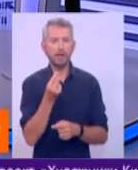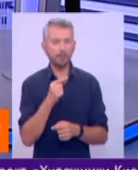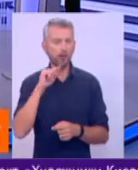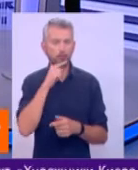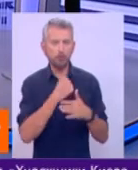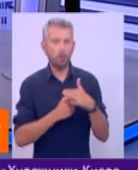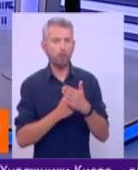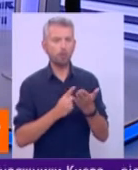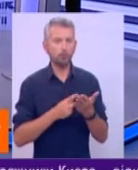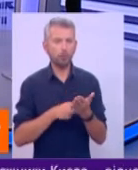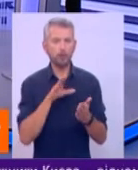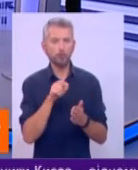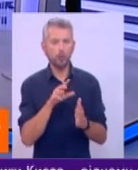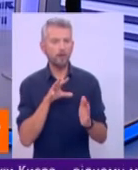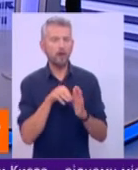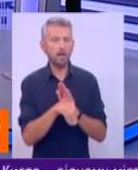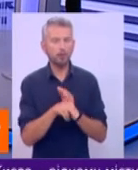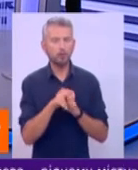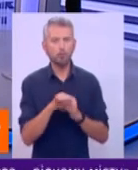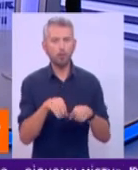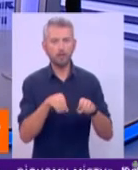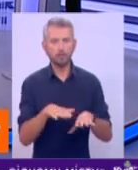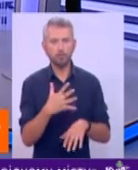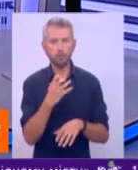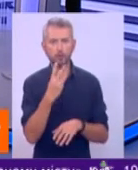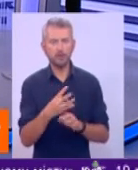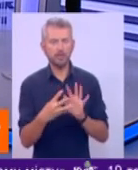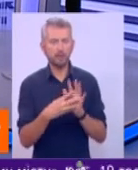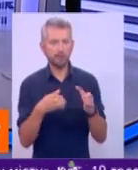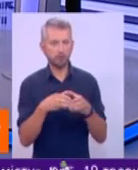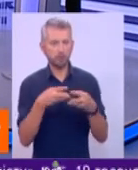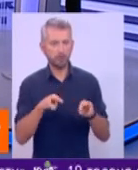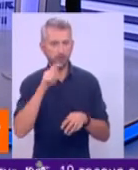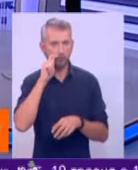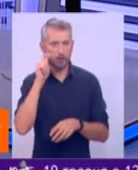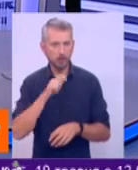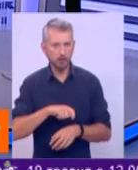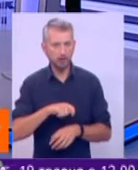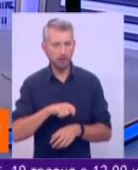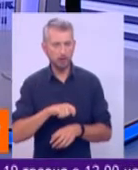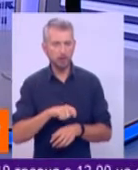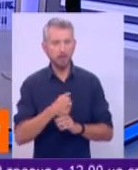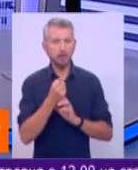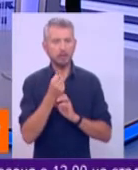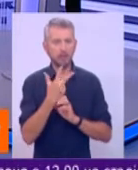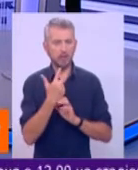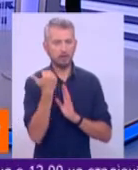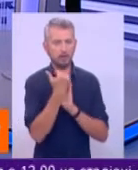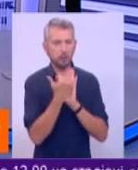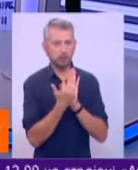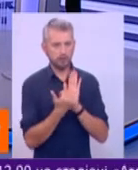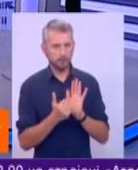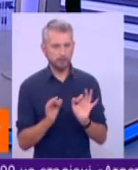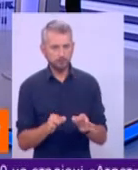економічно обґрунтований, в нього закладено по постанові 529 Кабінету міністрів України 13 пунктів,